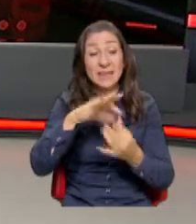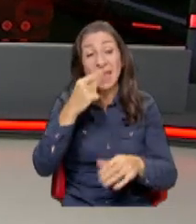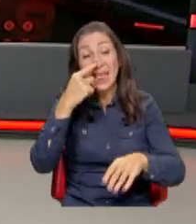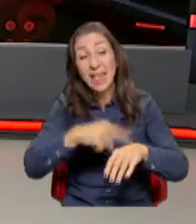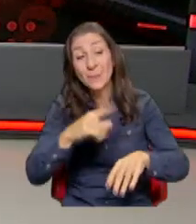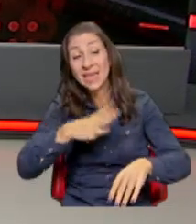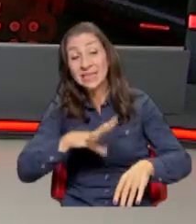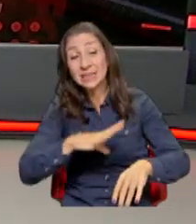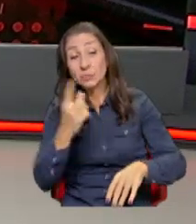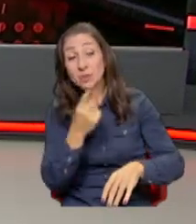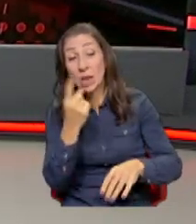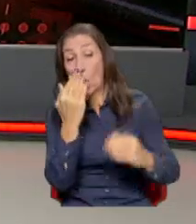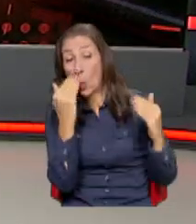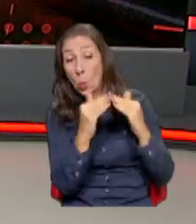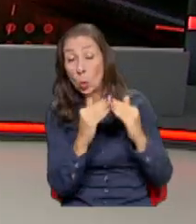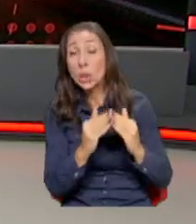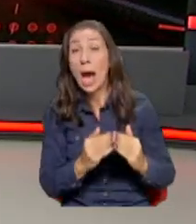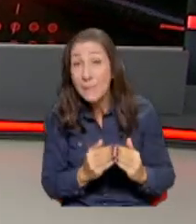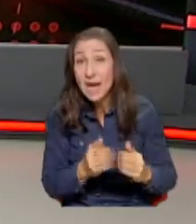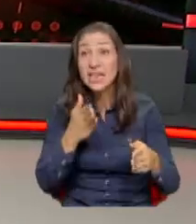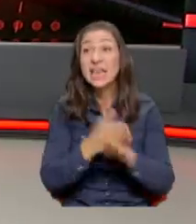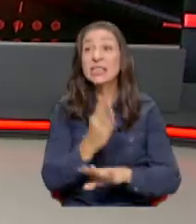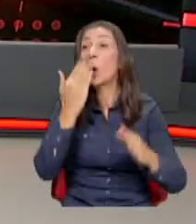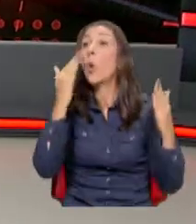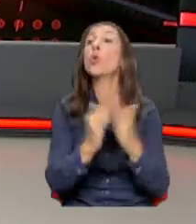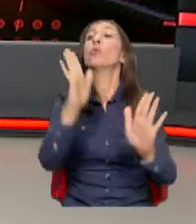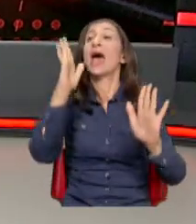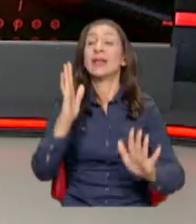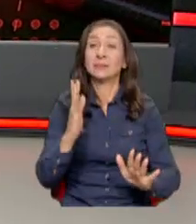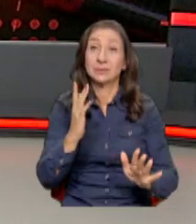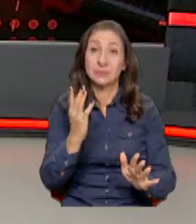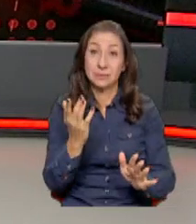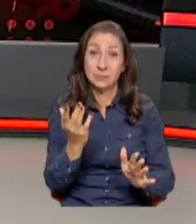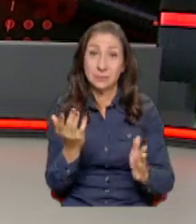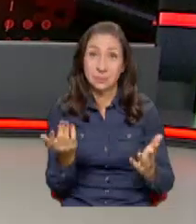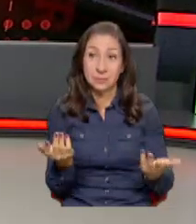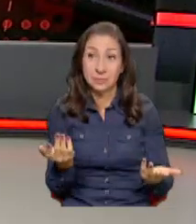inanmak istediği bir şeye uygun ancak gerçeğe aykırı yargı